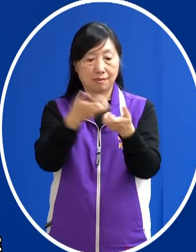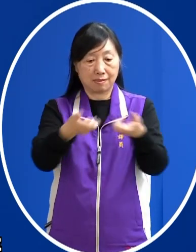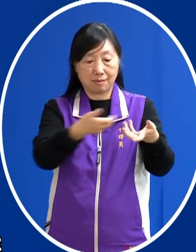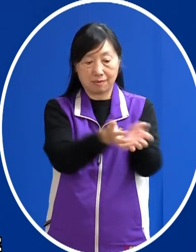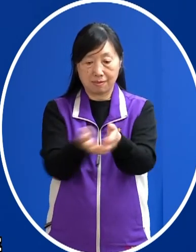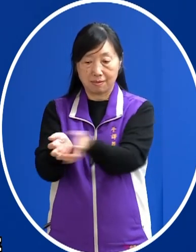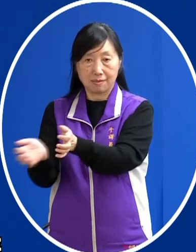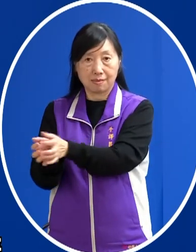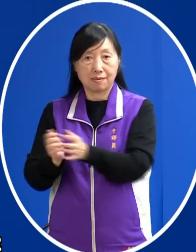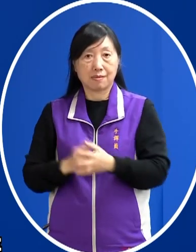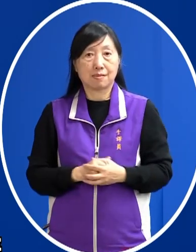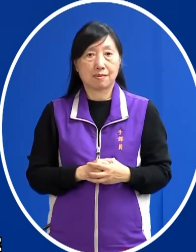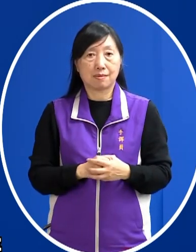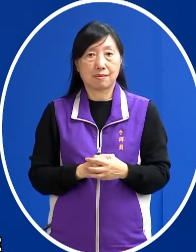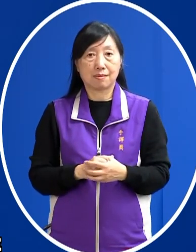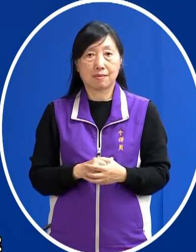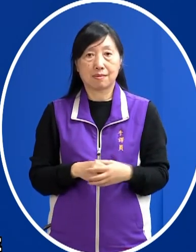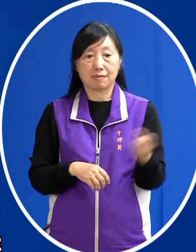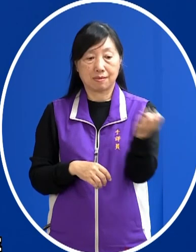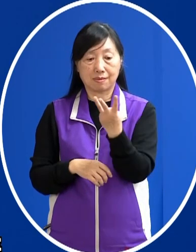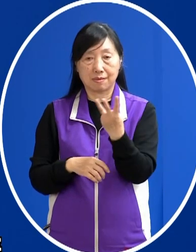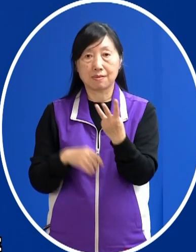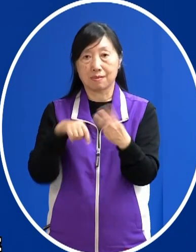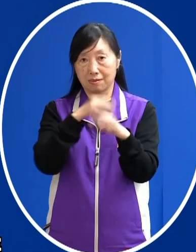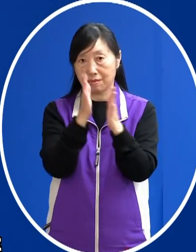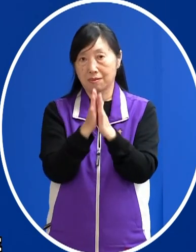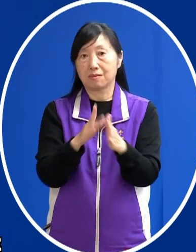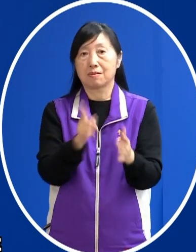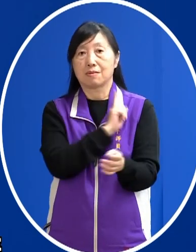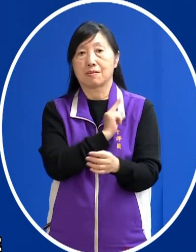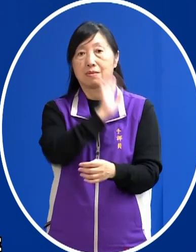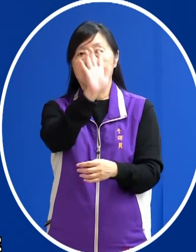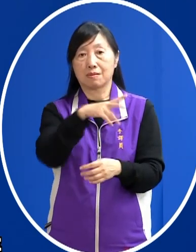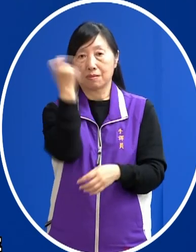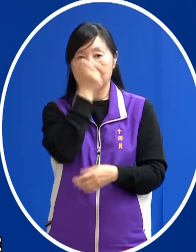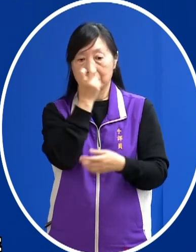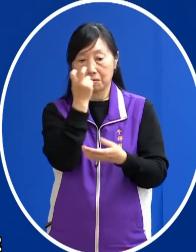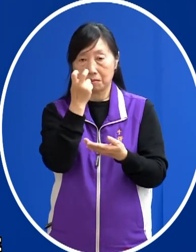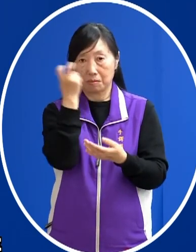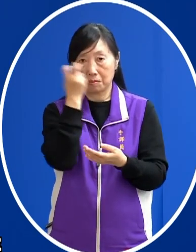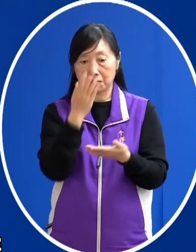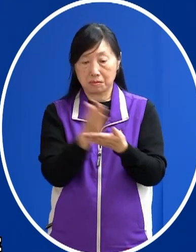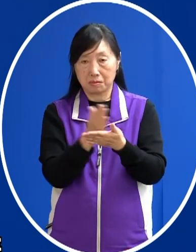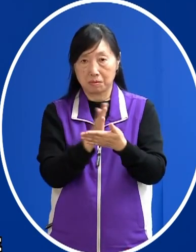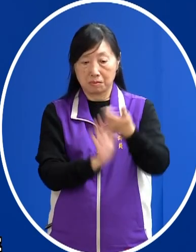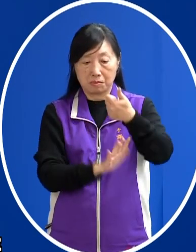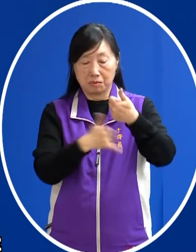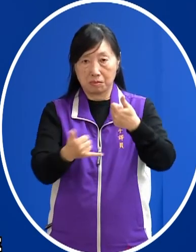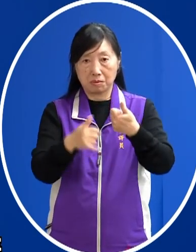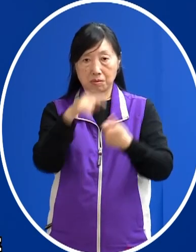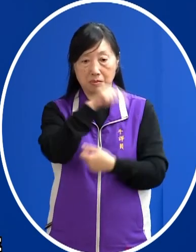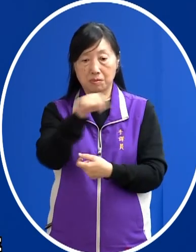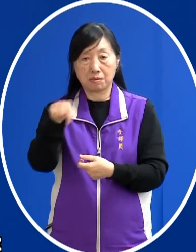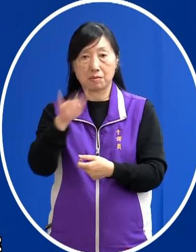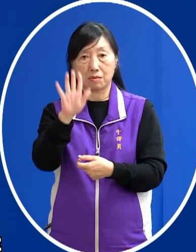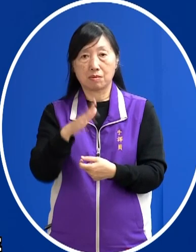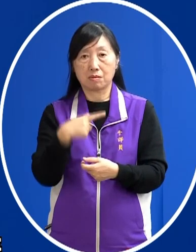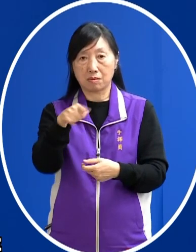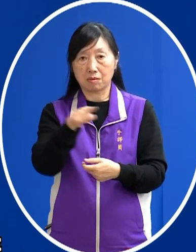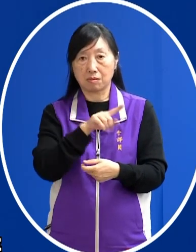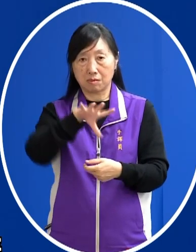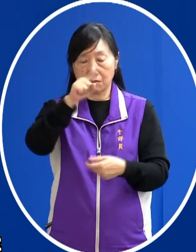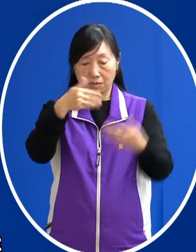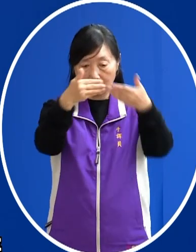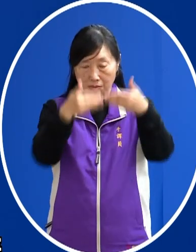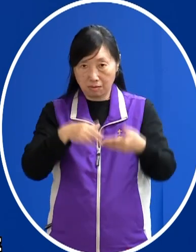这3个分组有各自的审查委员，那我们会经过一个非常快速的一个审查，然后把